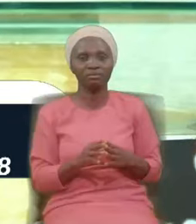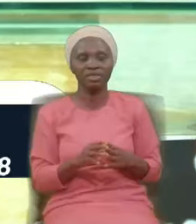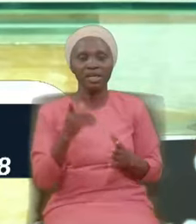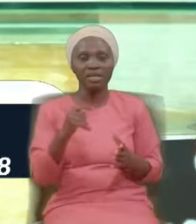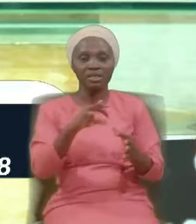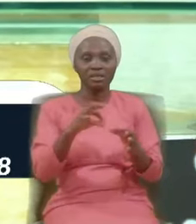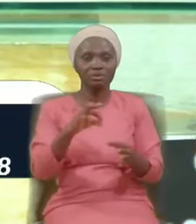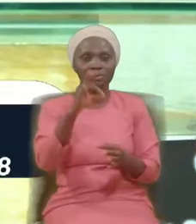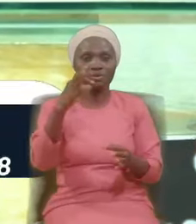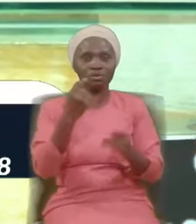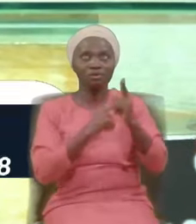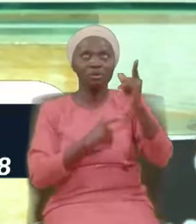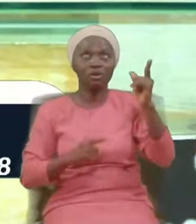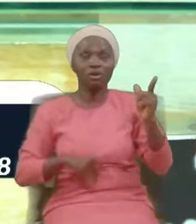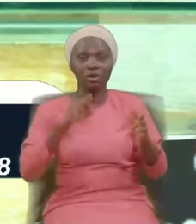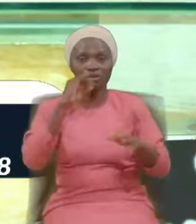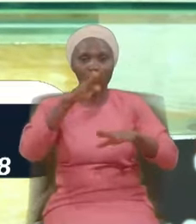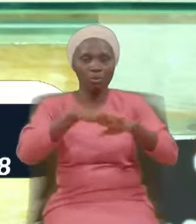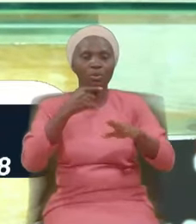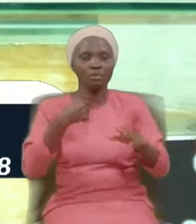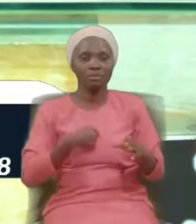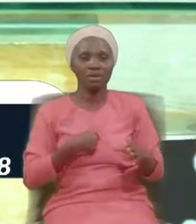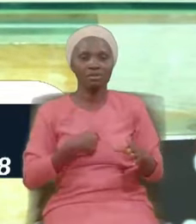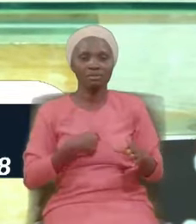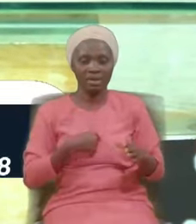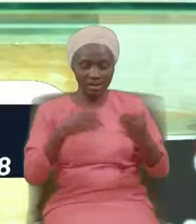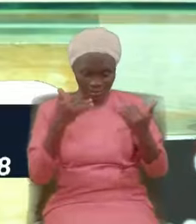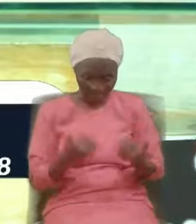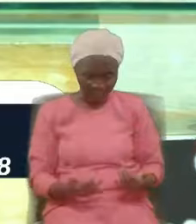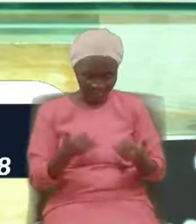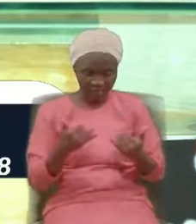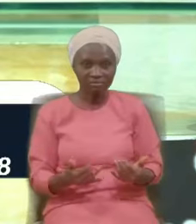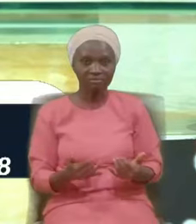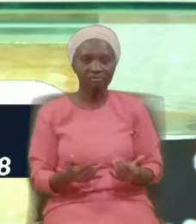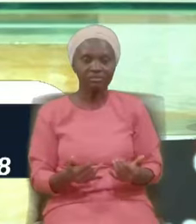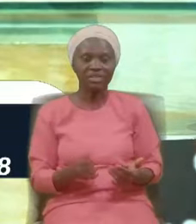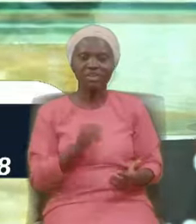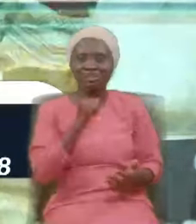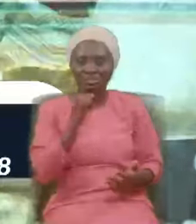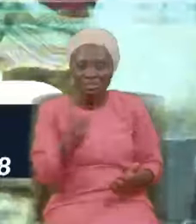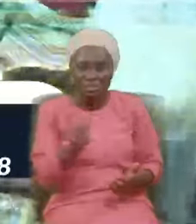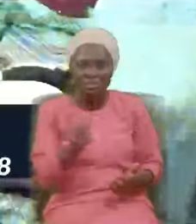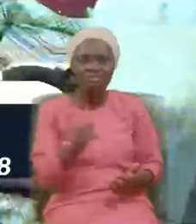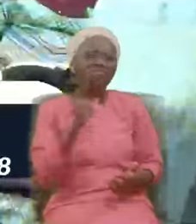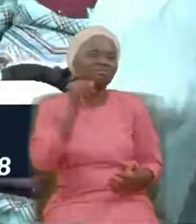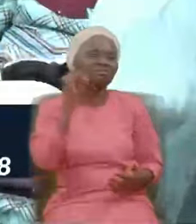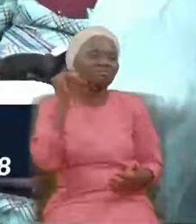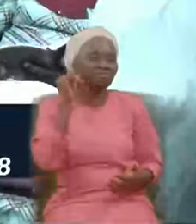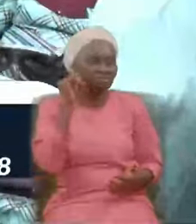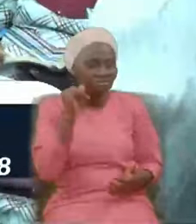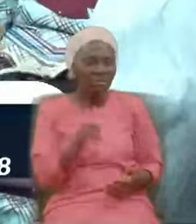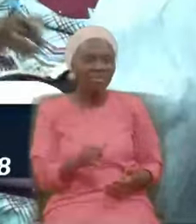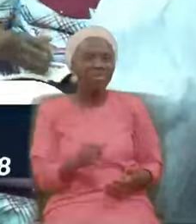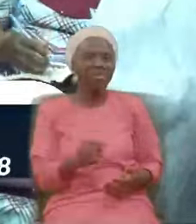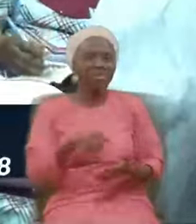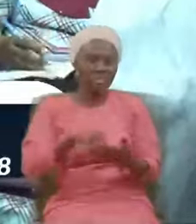L'Esprit du Seigneur est sur moi. Le passé ou le présent, hier ou aujourd'hui, le